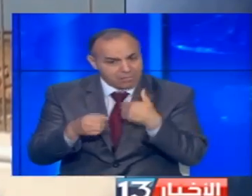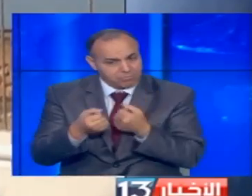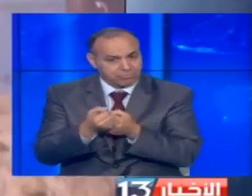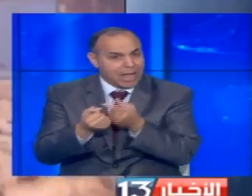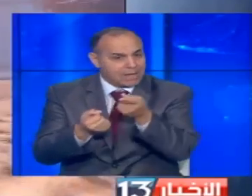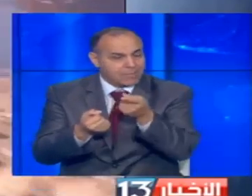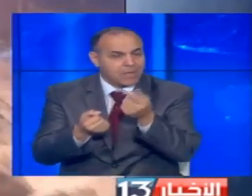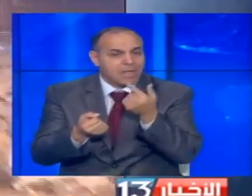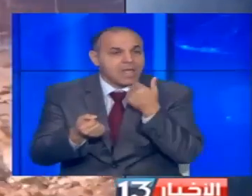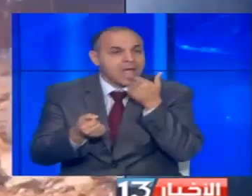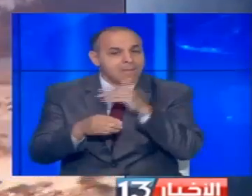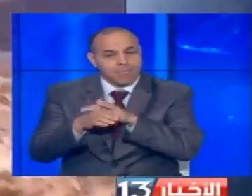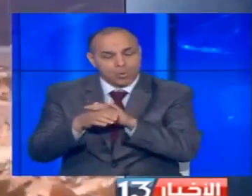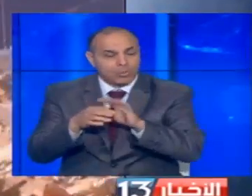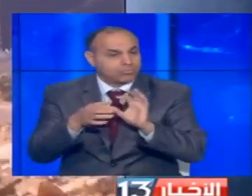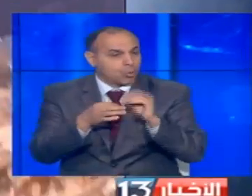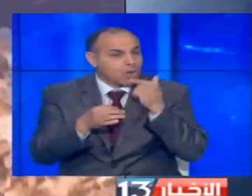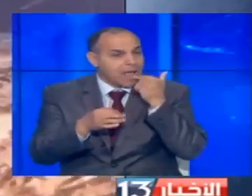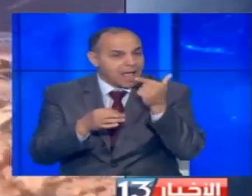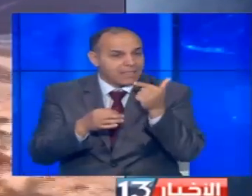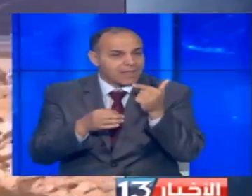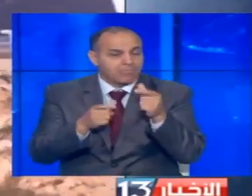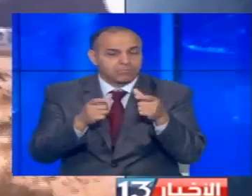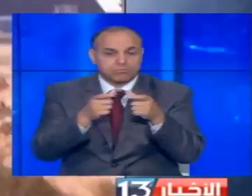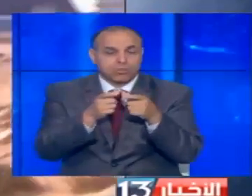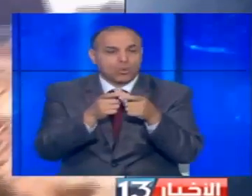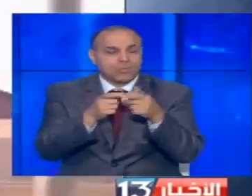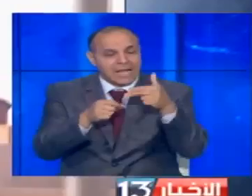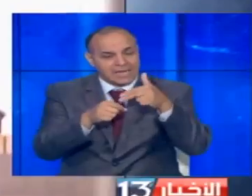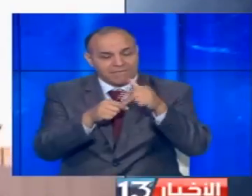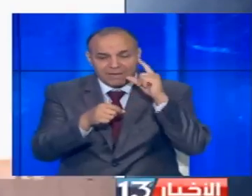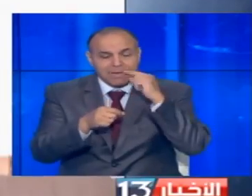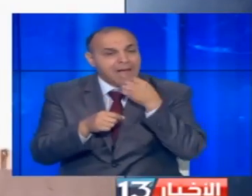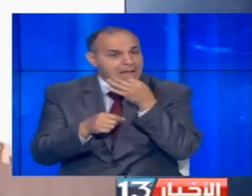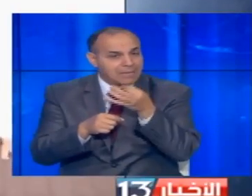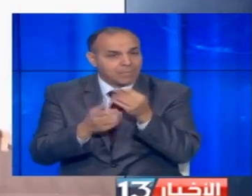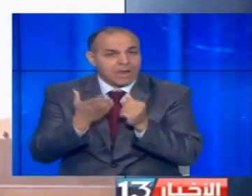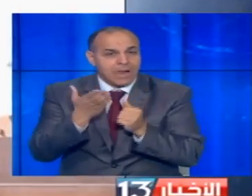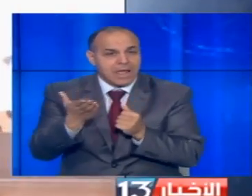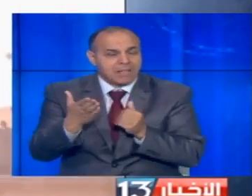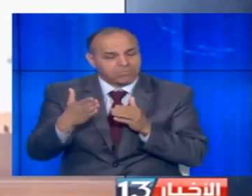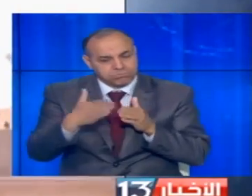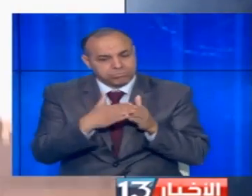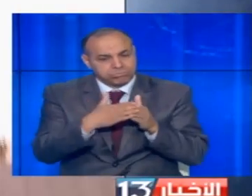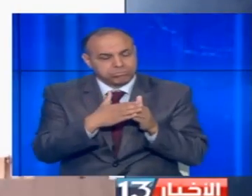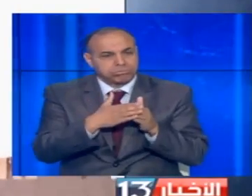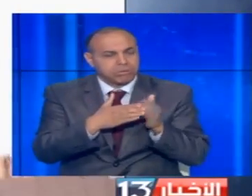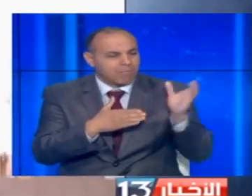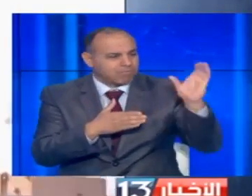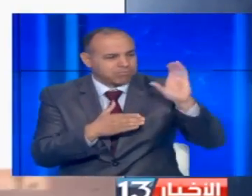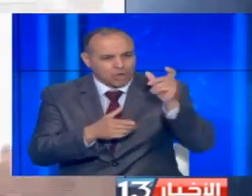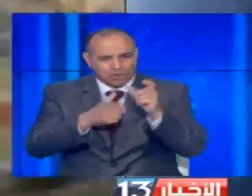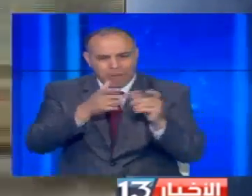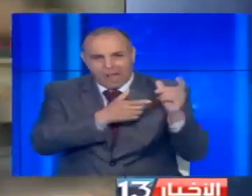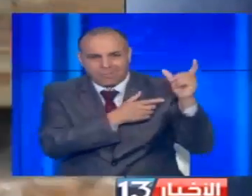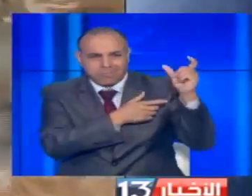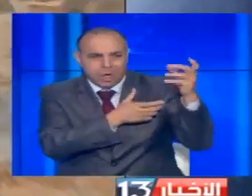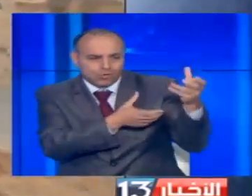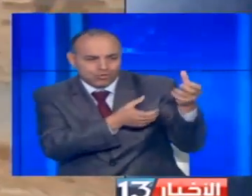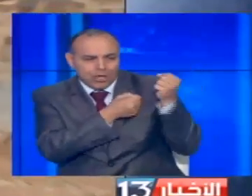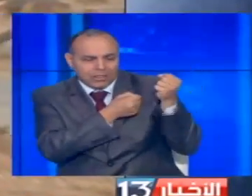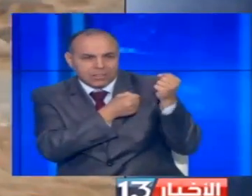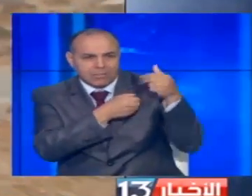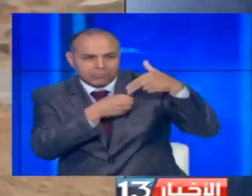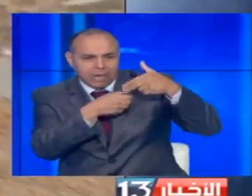سلامه وفي سياق متصل قالت المؤسسه الوطنيه للنفط في ليبيا انها تعارض دفع فديه لجماعه مسلحه